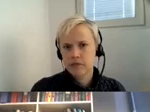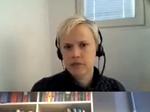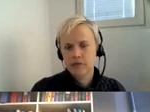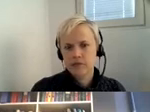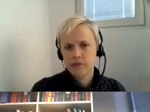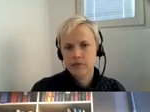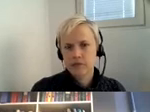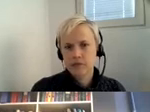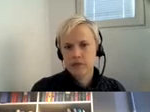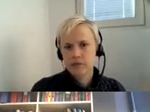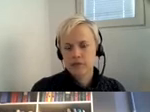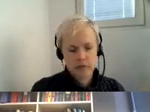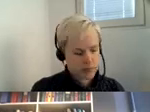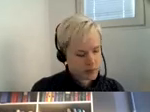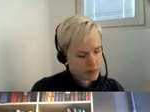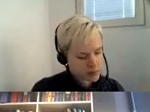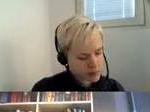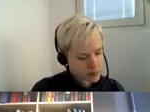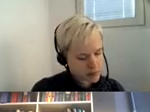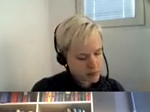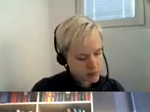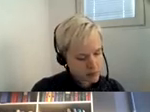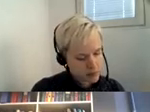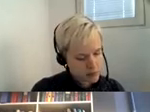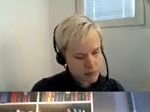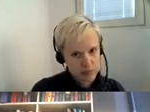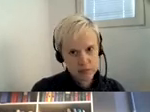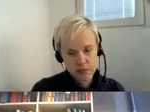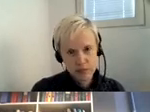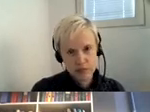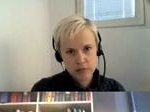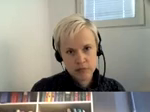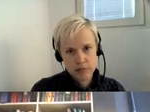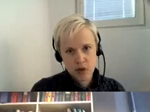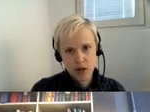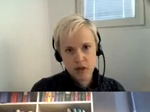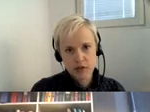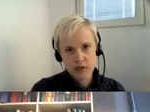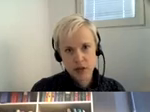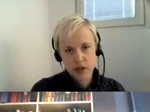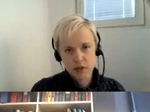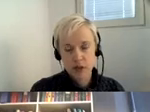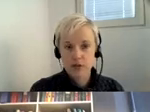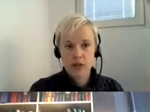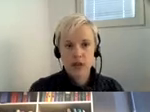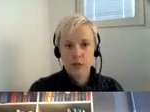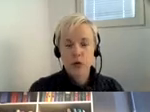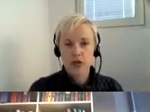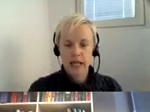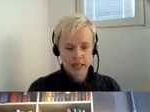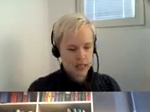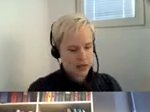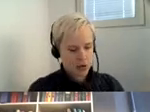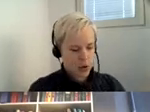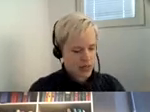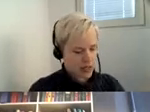aukot. Mutta mä en tosiaan tunne tätä teoriaa sen paremmin. Aivan. Joo.